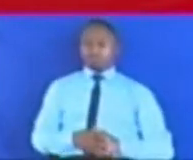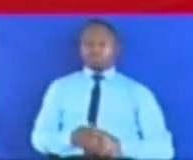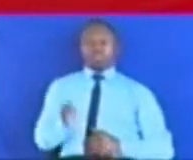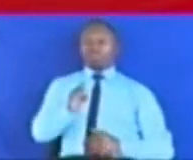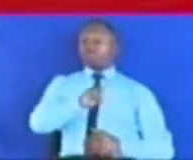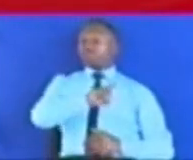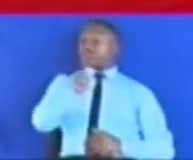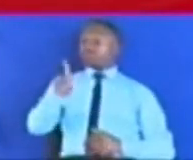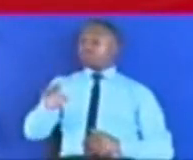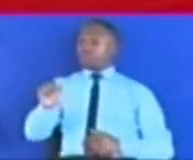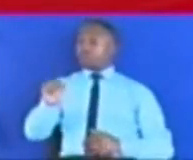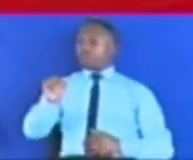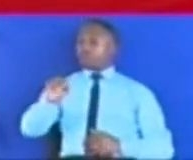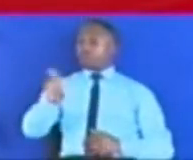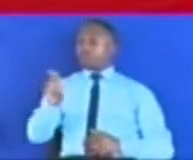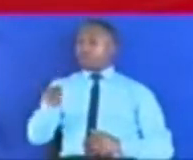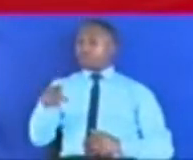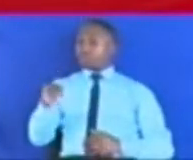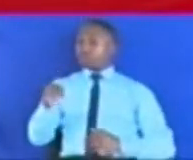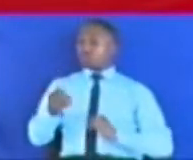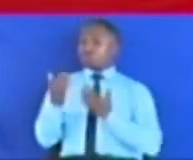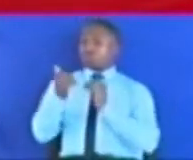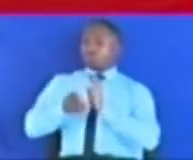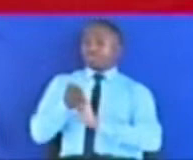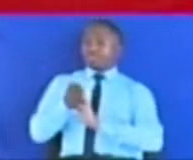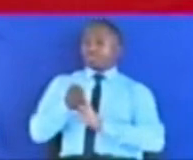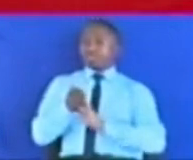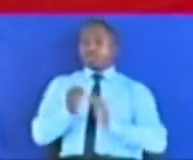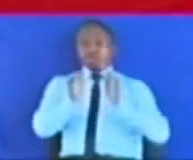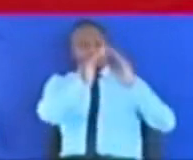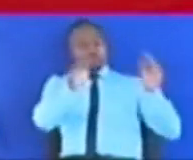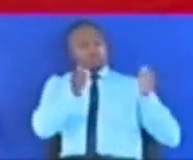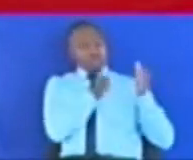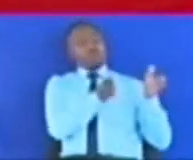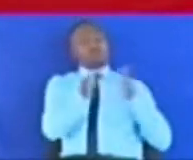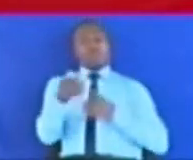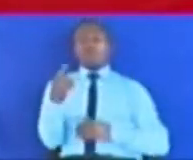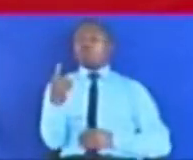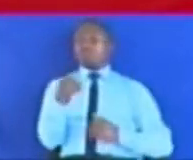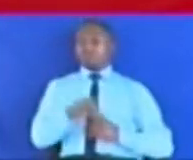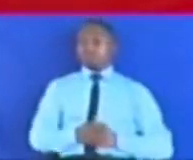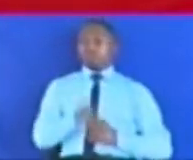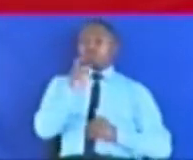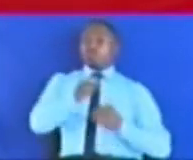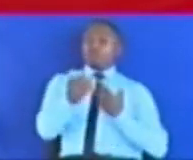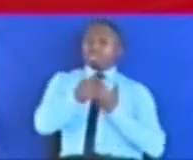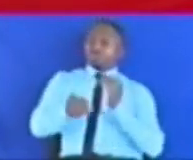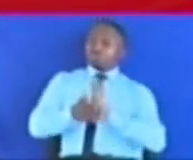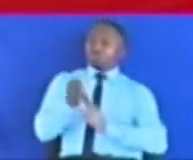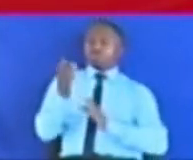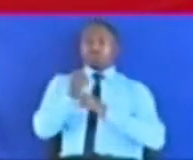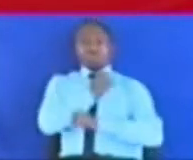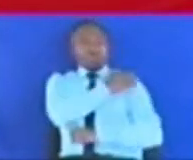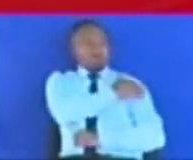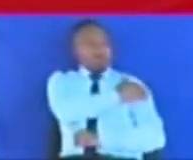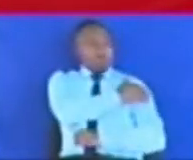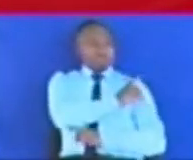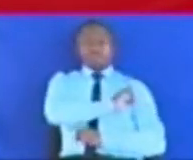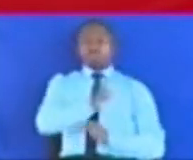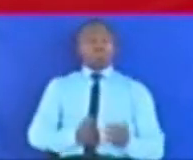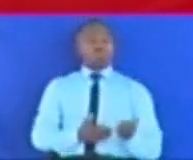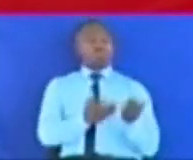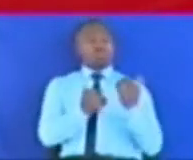Zahanati hizi kwa awali inaweza tu ikaanzishwa hata chini, hata kwenye nyumba ya kupanga tu, wananchi wakaanza kupata huduma badala ya